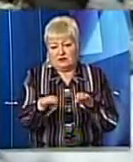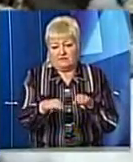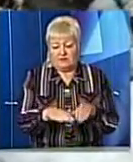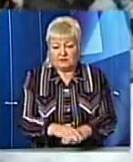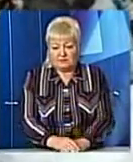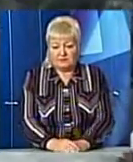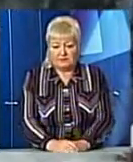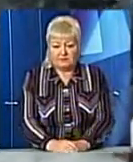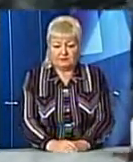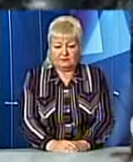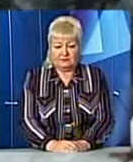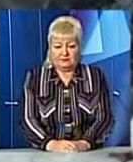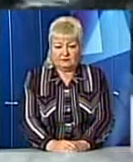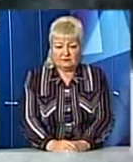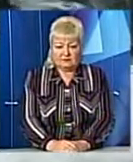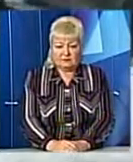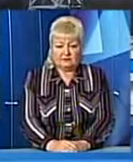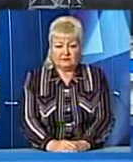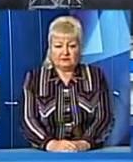Тимуляк, Назар Петуляк. Новини.